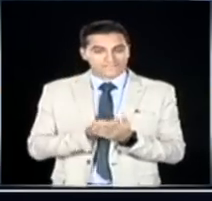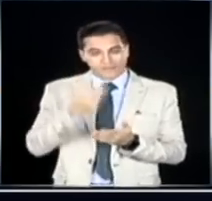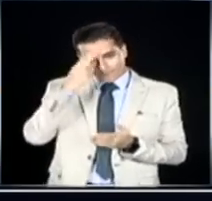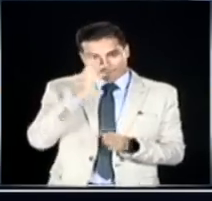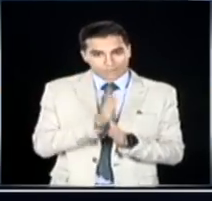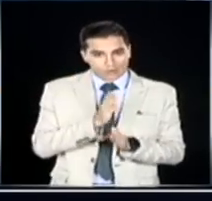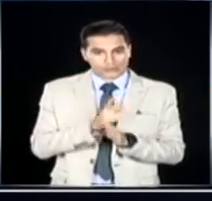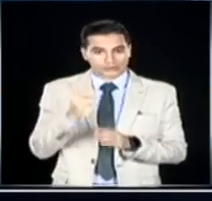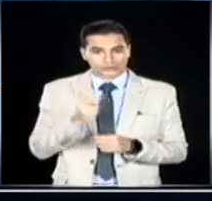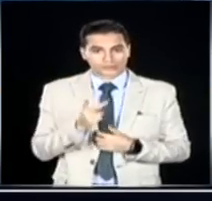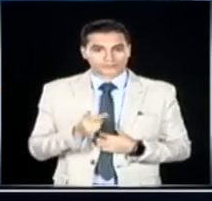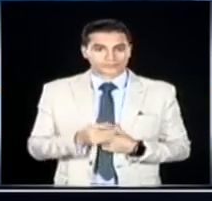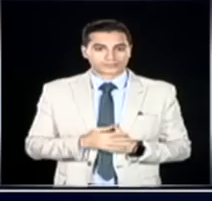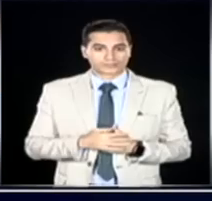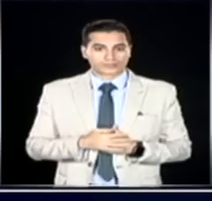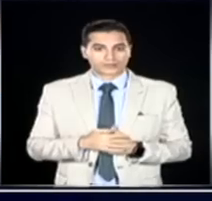مين